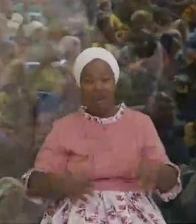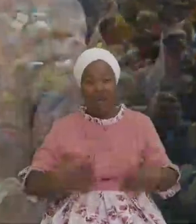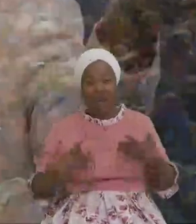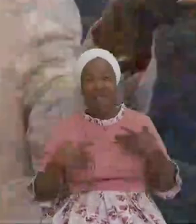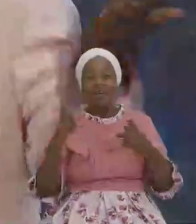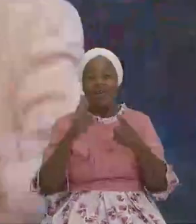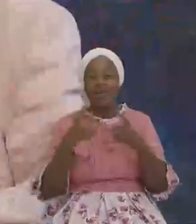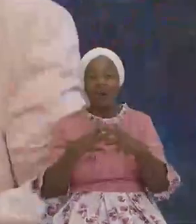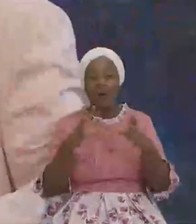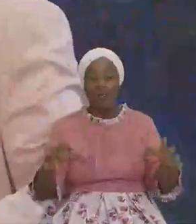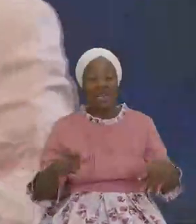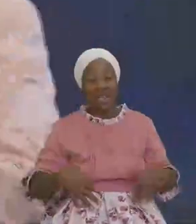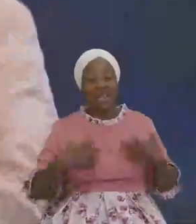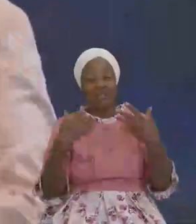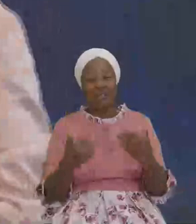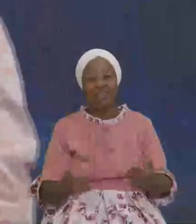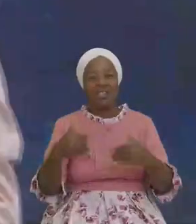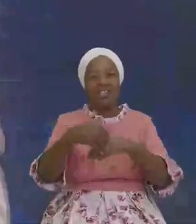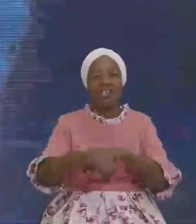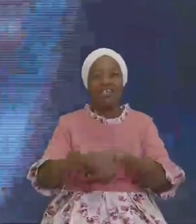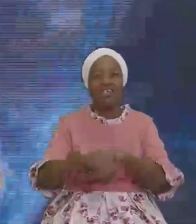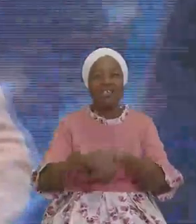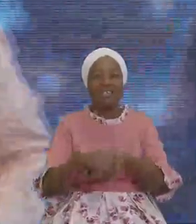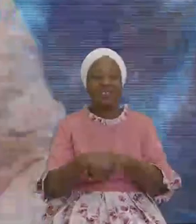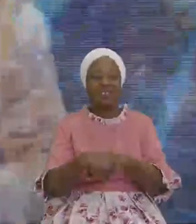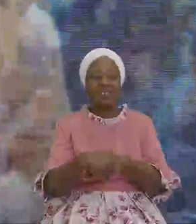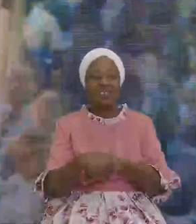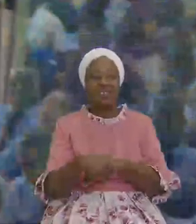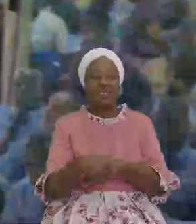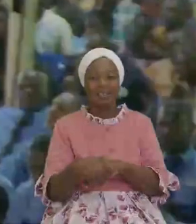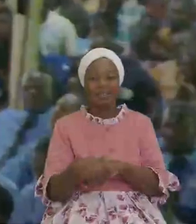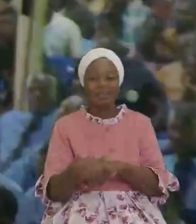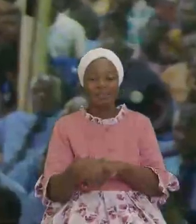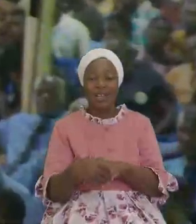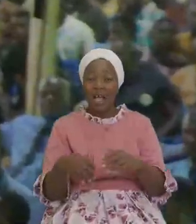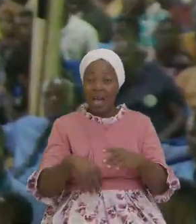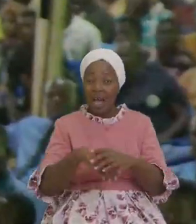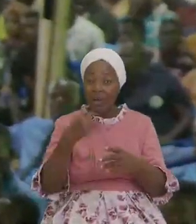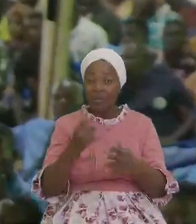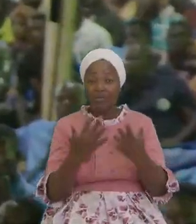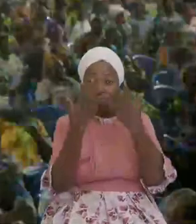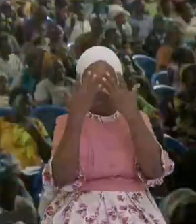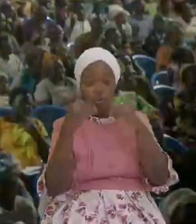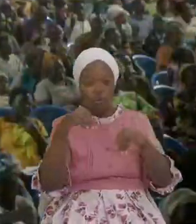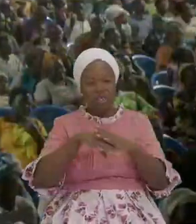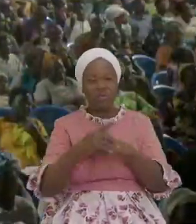Hors de la vie abîmée, abrogée pour la vie abondante ce soir.